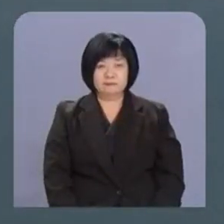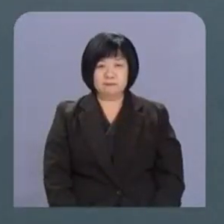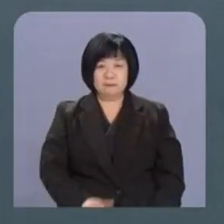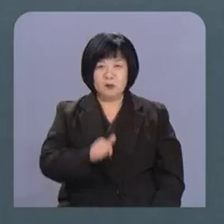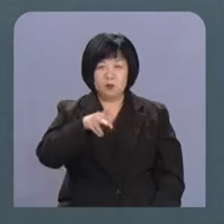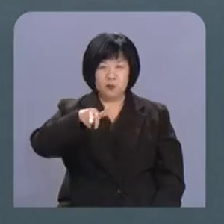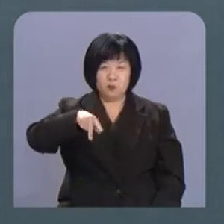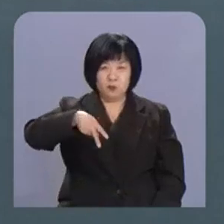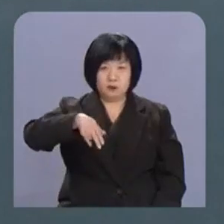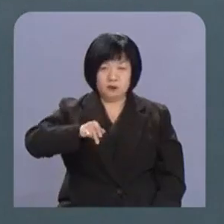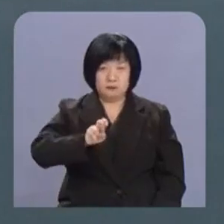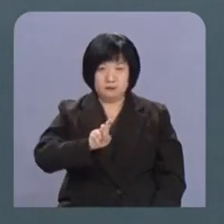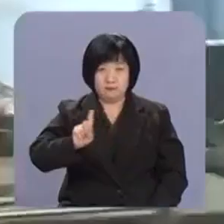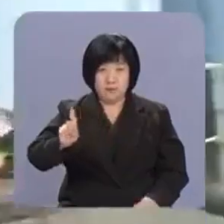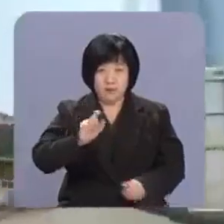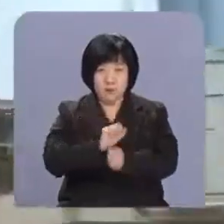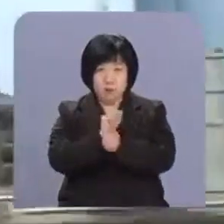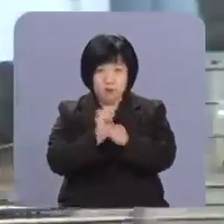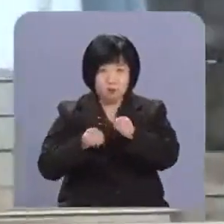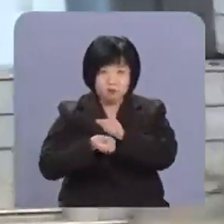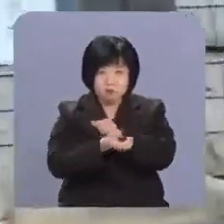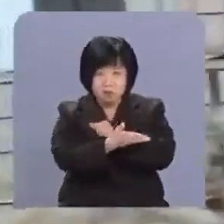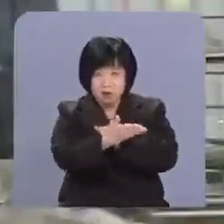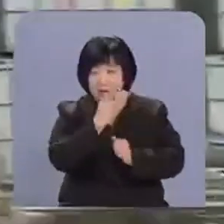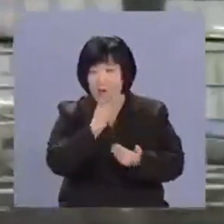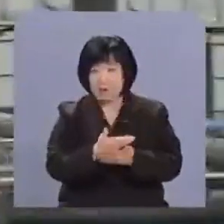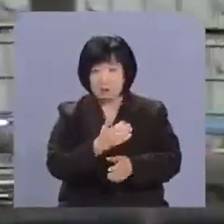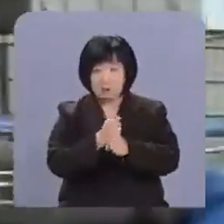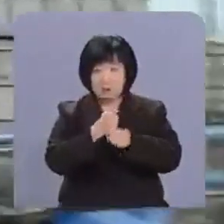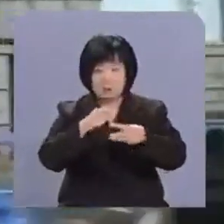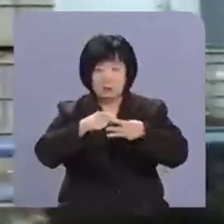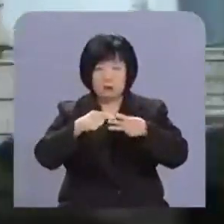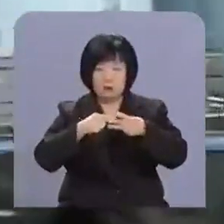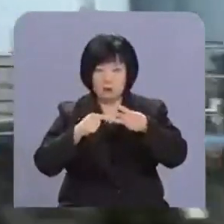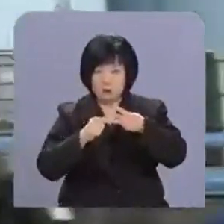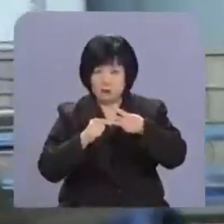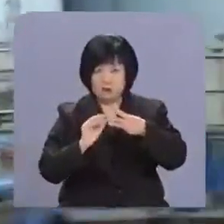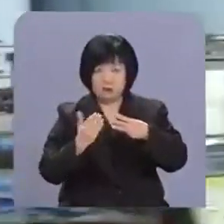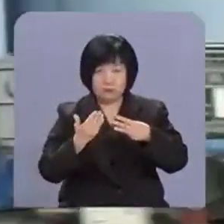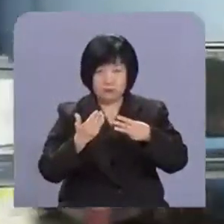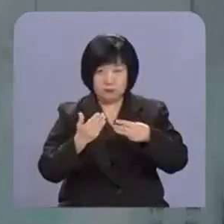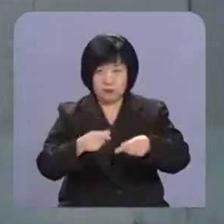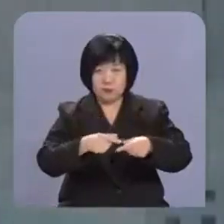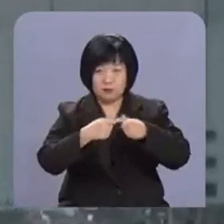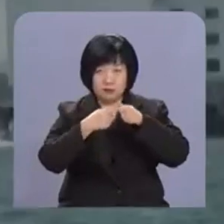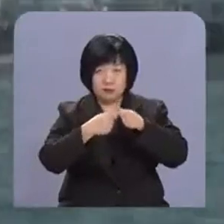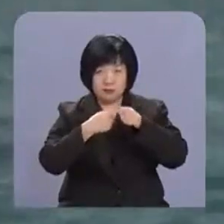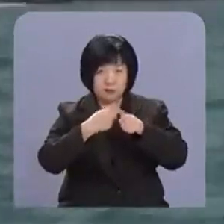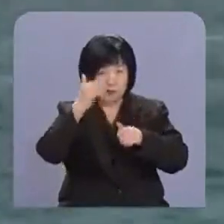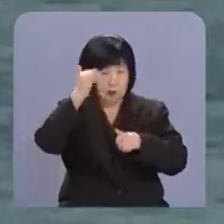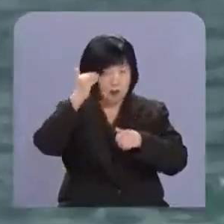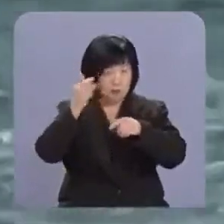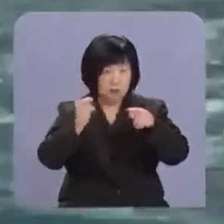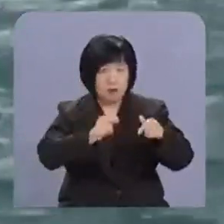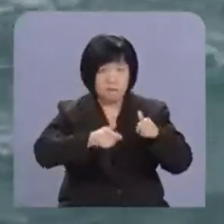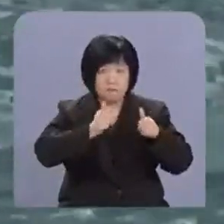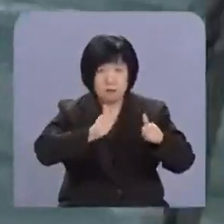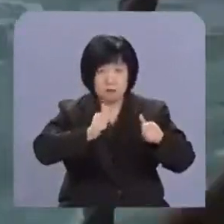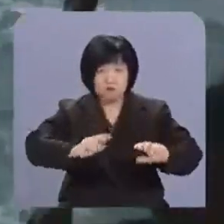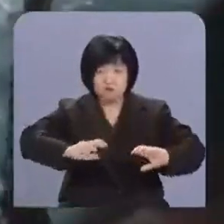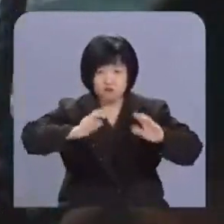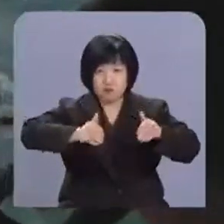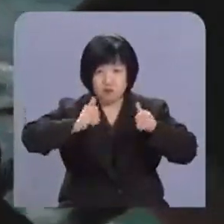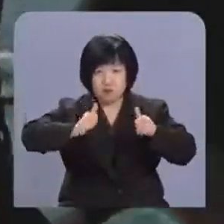후쿠시마 오염수 방류 금지 소송의 핵심 쟁점은 세 가지로 압축됩니다. 가장 먼저 대한민국 법원의